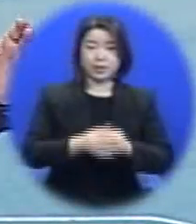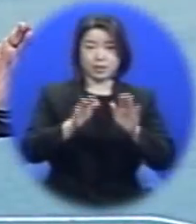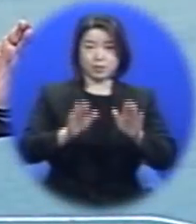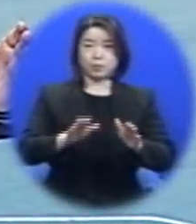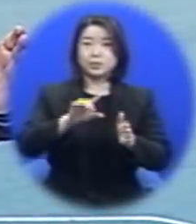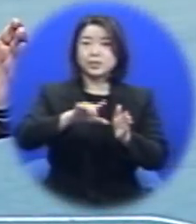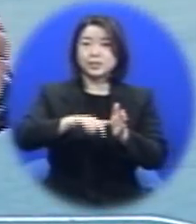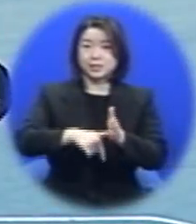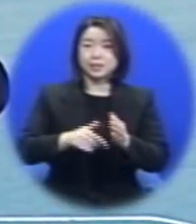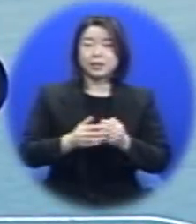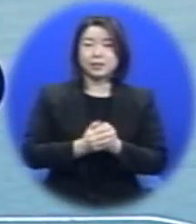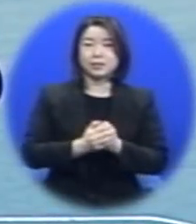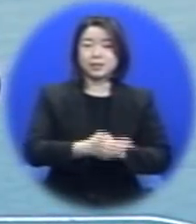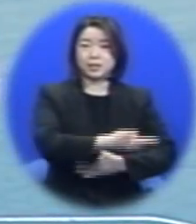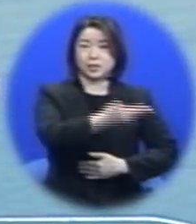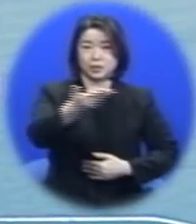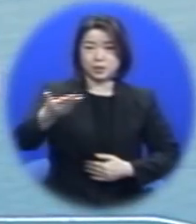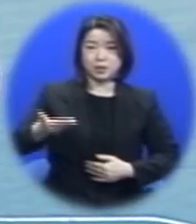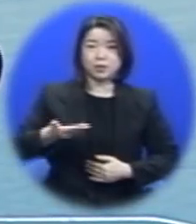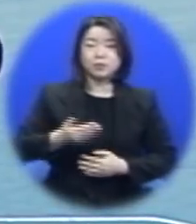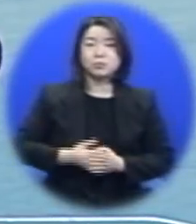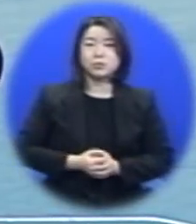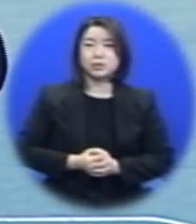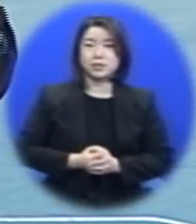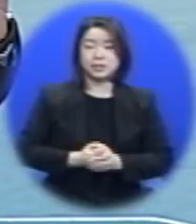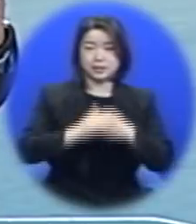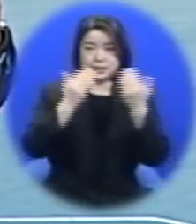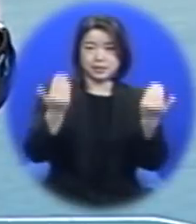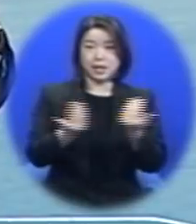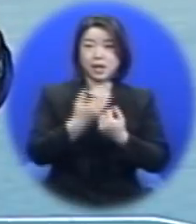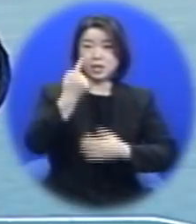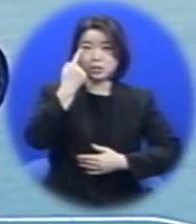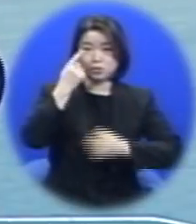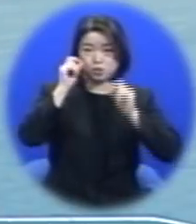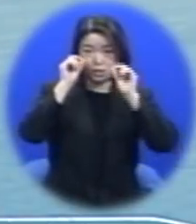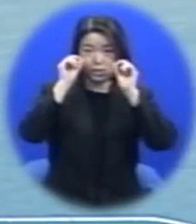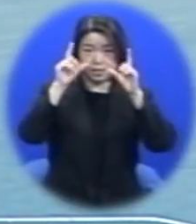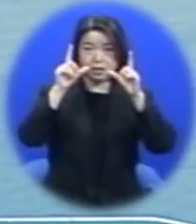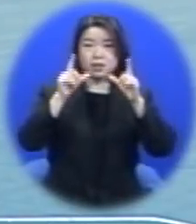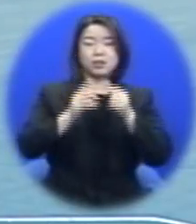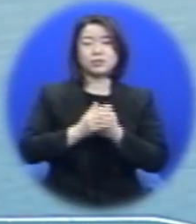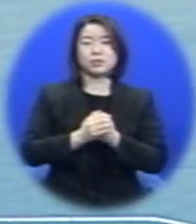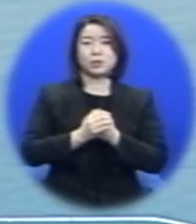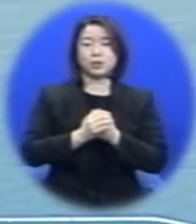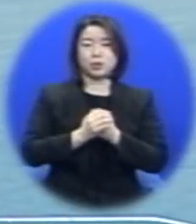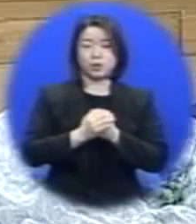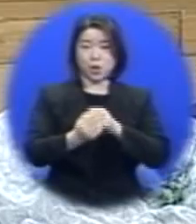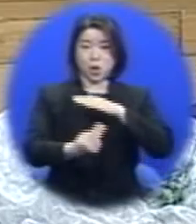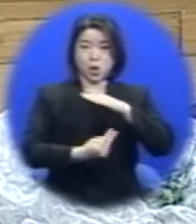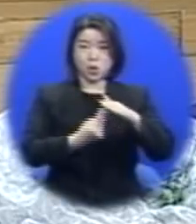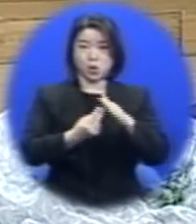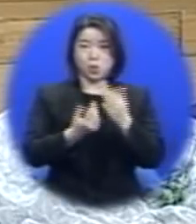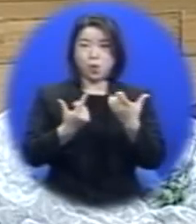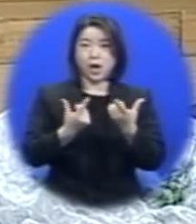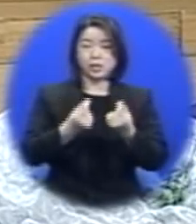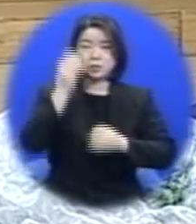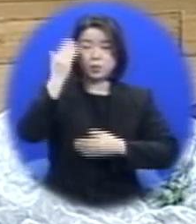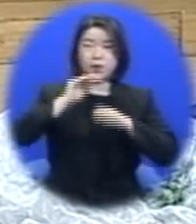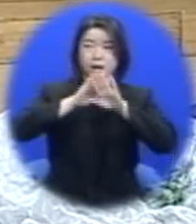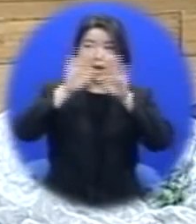오늘 이 시간에 저는 여러분들이 다 눈이 열려서 요셉 요한처럼 하늘을